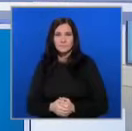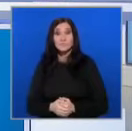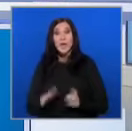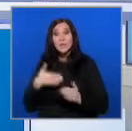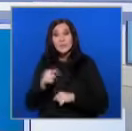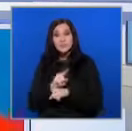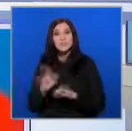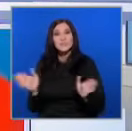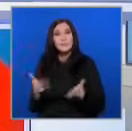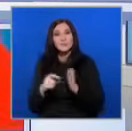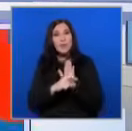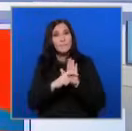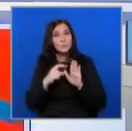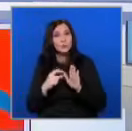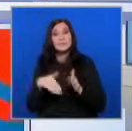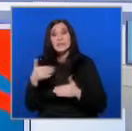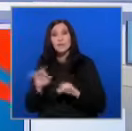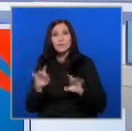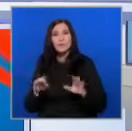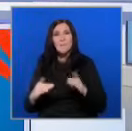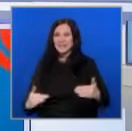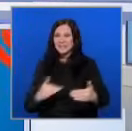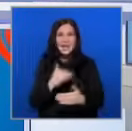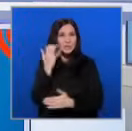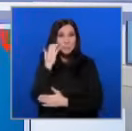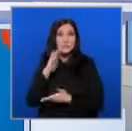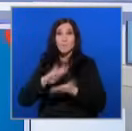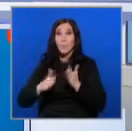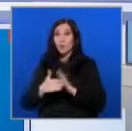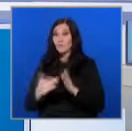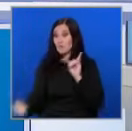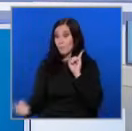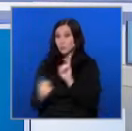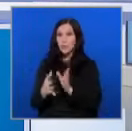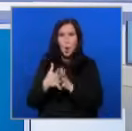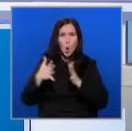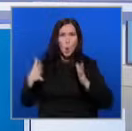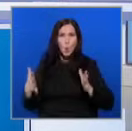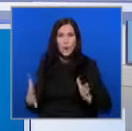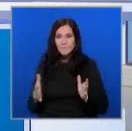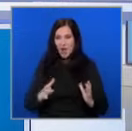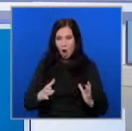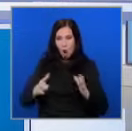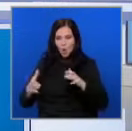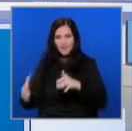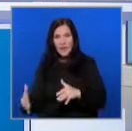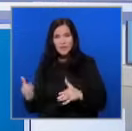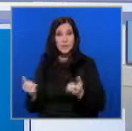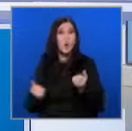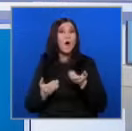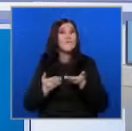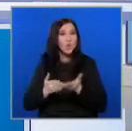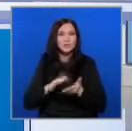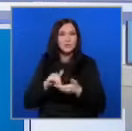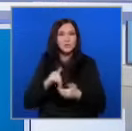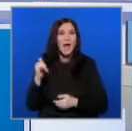След секунди започва рубриката ни след новините. Пристанище Бургас се готви да посрещне големи контейнеровози. Съюзът на